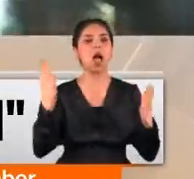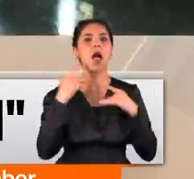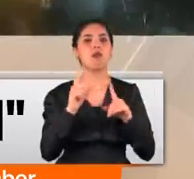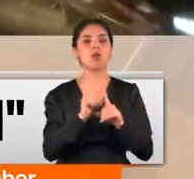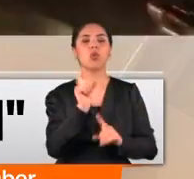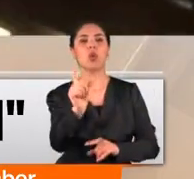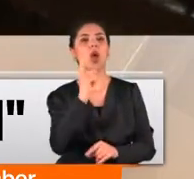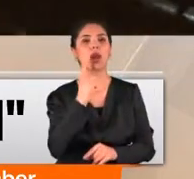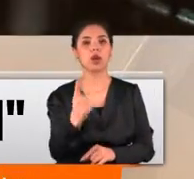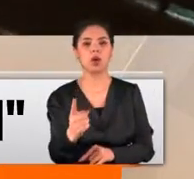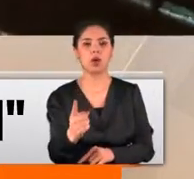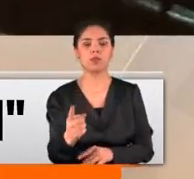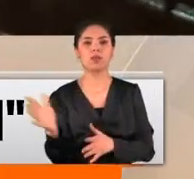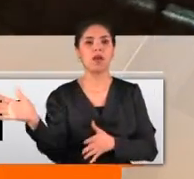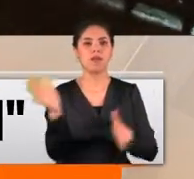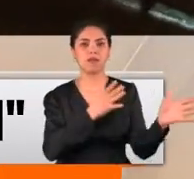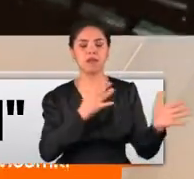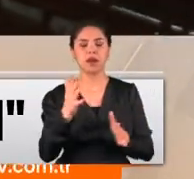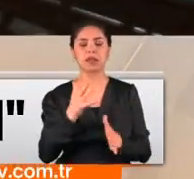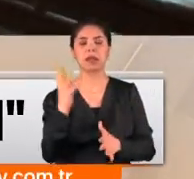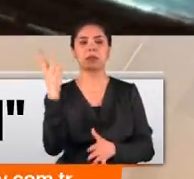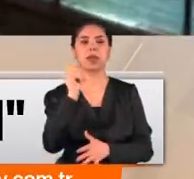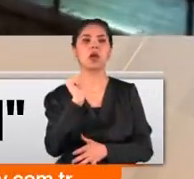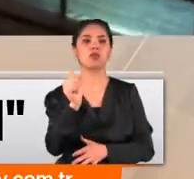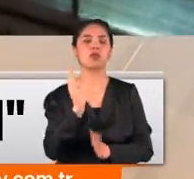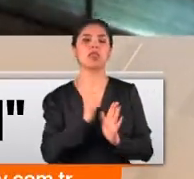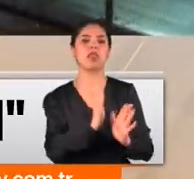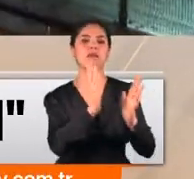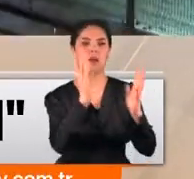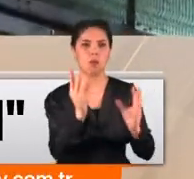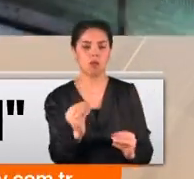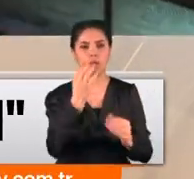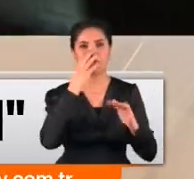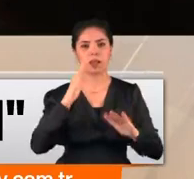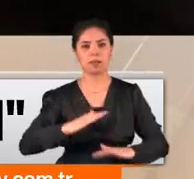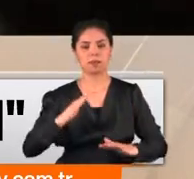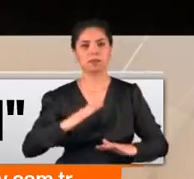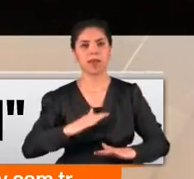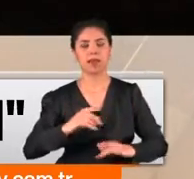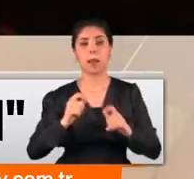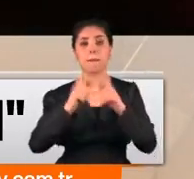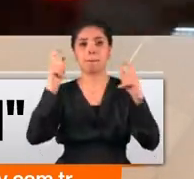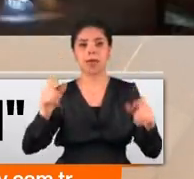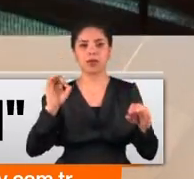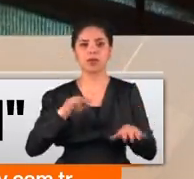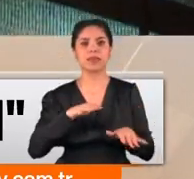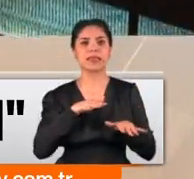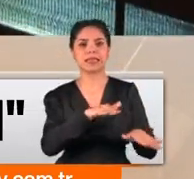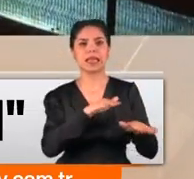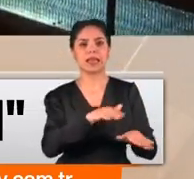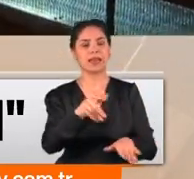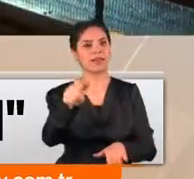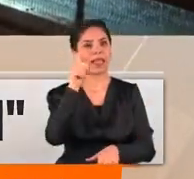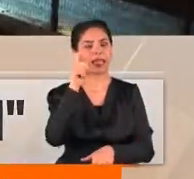gelen açıklamalara göre fırtınanın ise birkaç gün daha etkili olması bekleniyor. Beylikdüzü'nde de şu an trafik temkinli